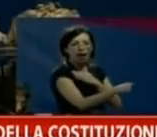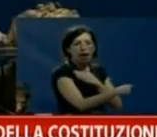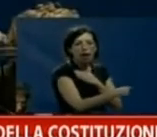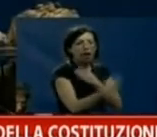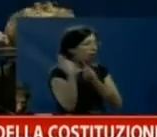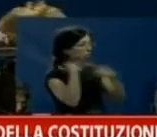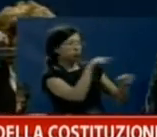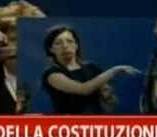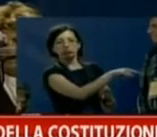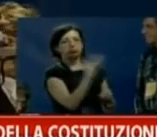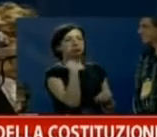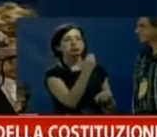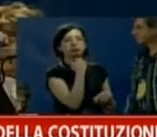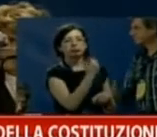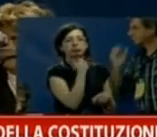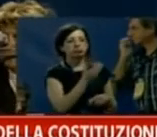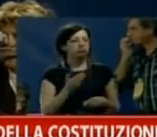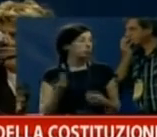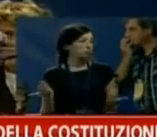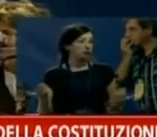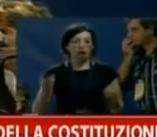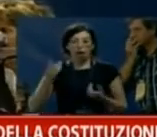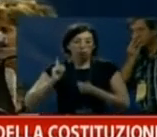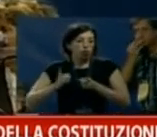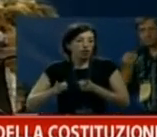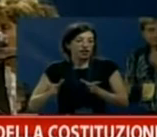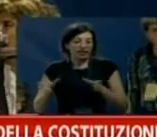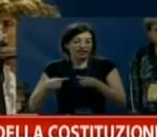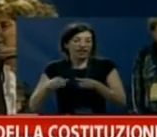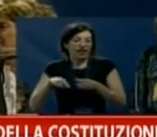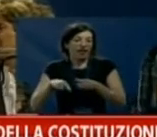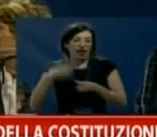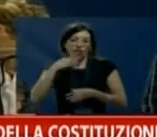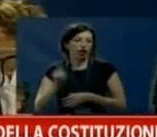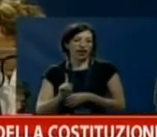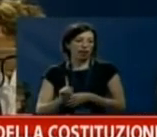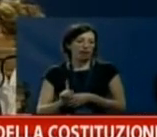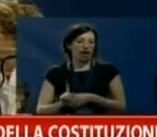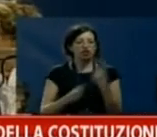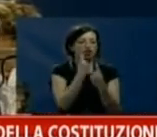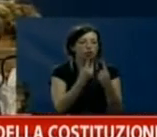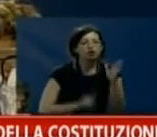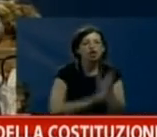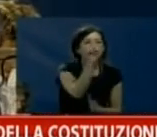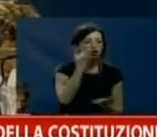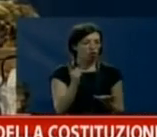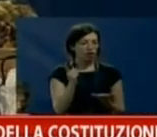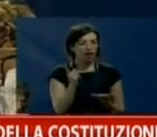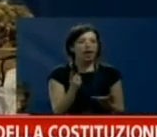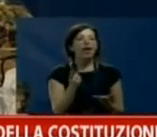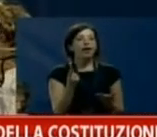Da anni una politica incapace di risolvere le questioni scarica sulla Costituzione le